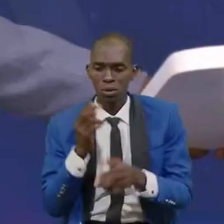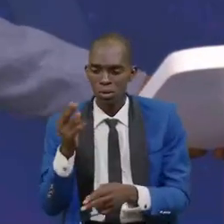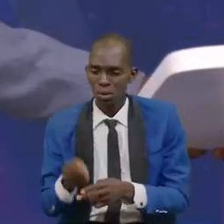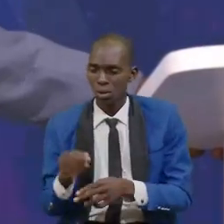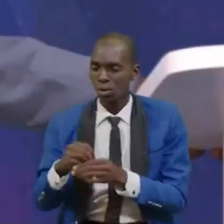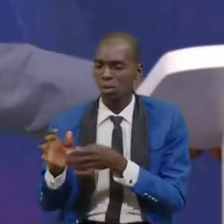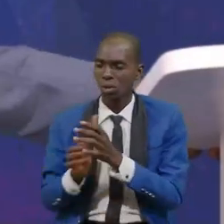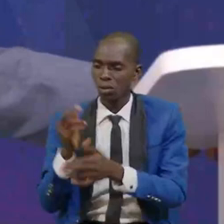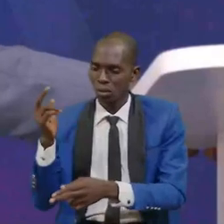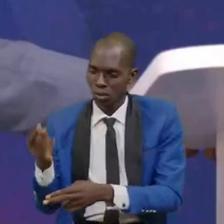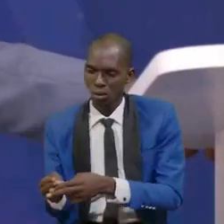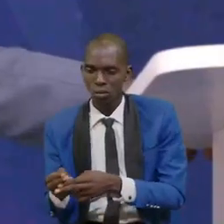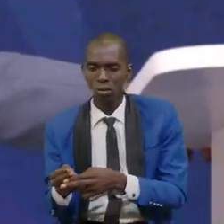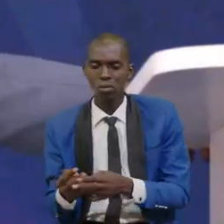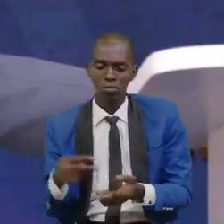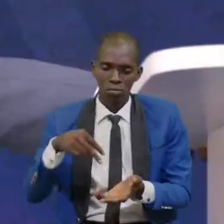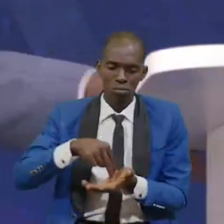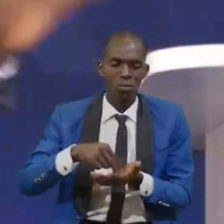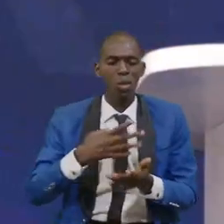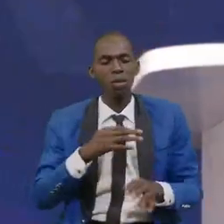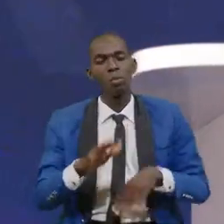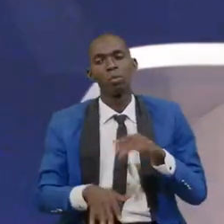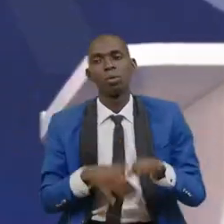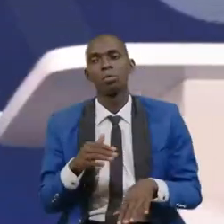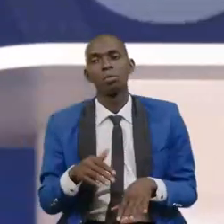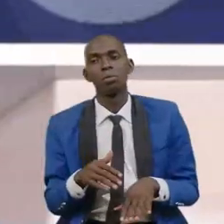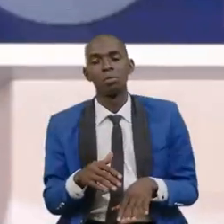de Jésus, levez-vous.